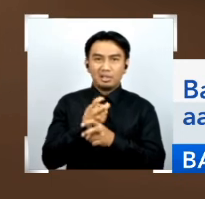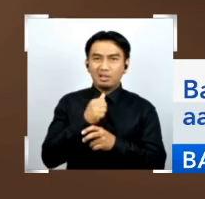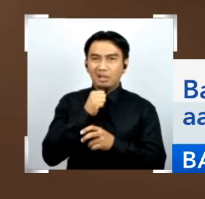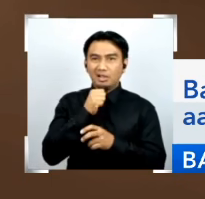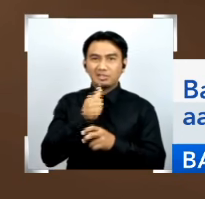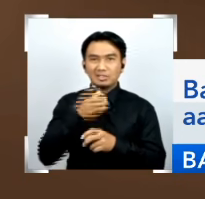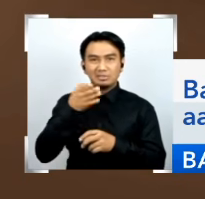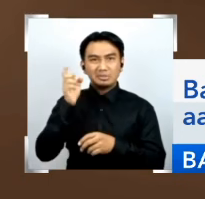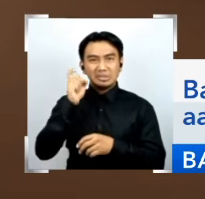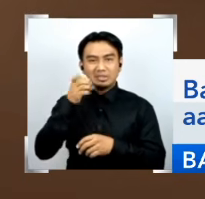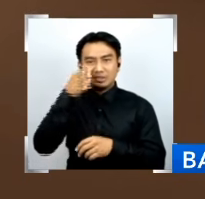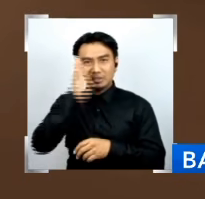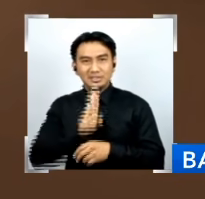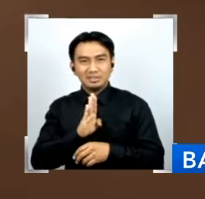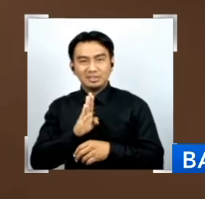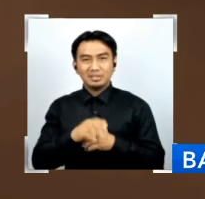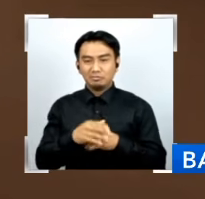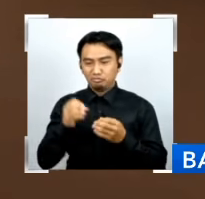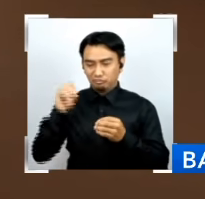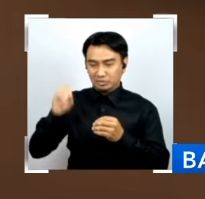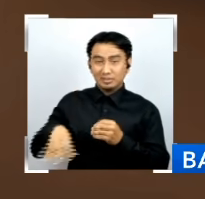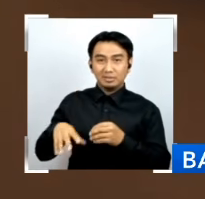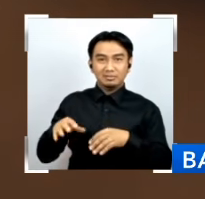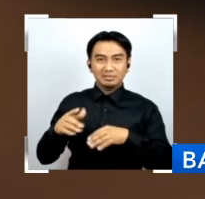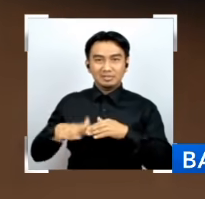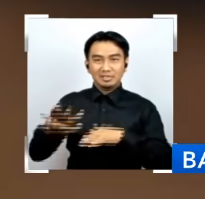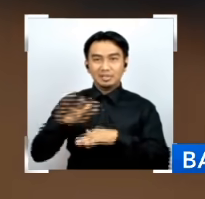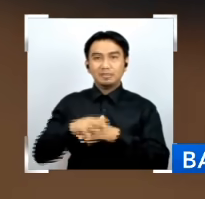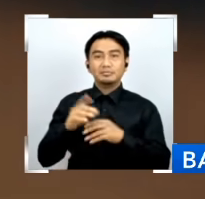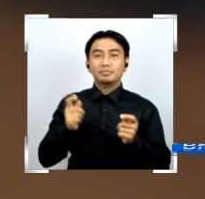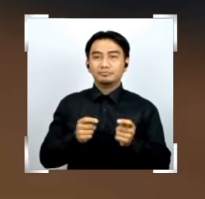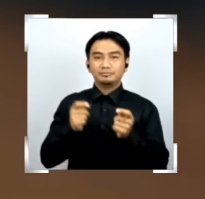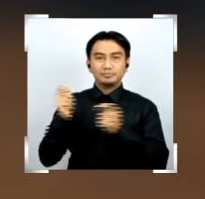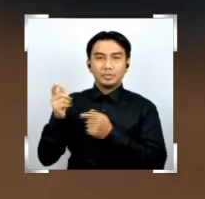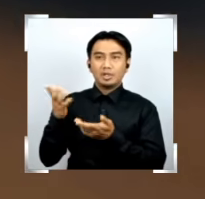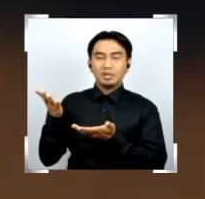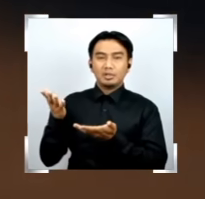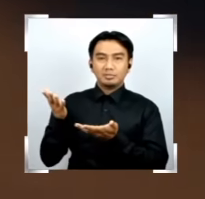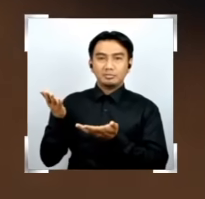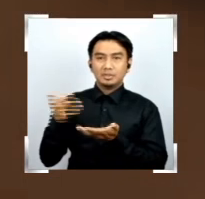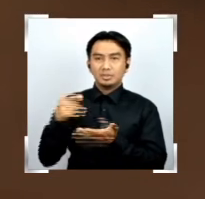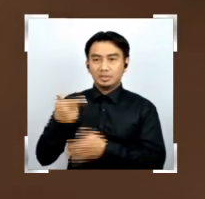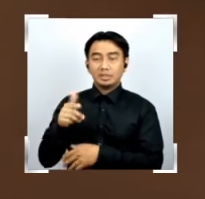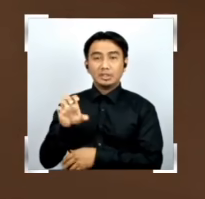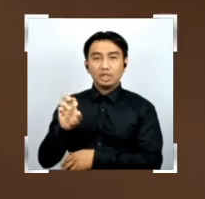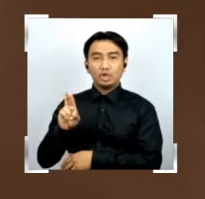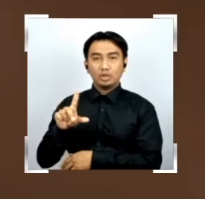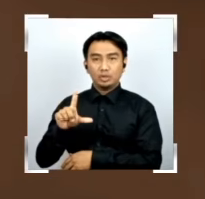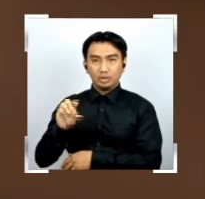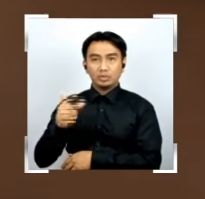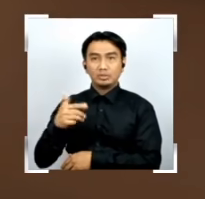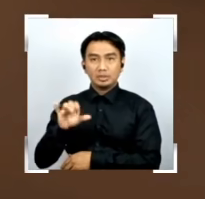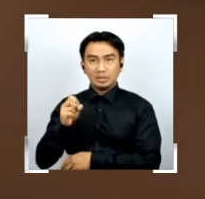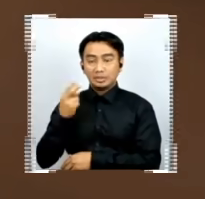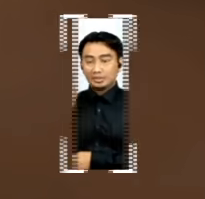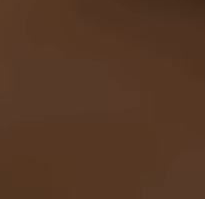lupa. Sumangguni na sila sa geologist ng Provincial Environment and Natural Resources Office para masuri ang bato.